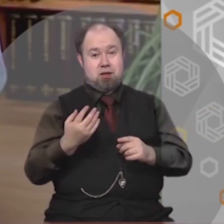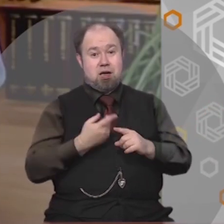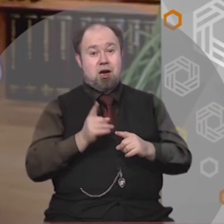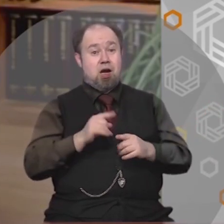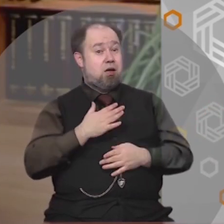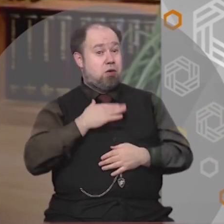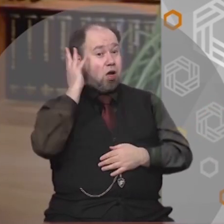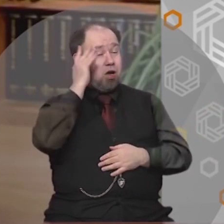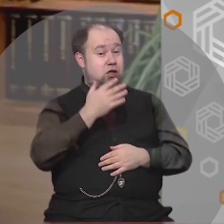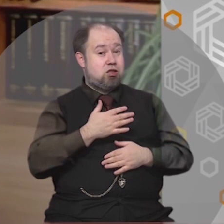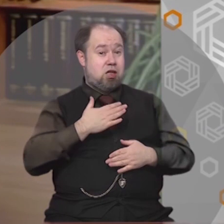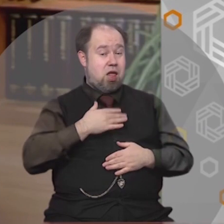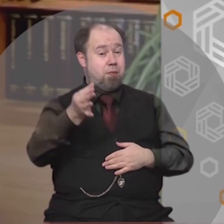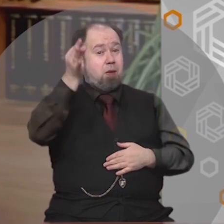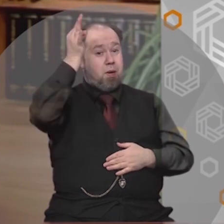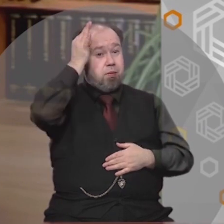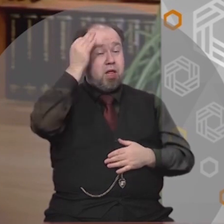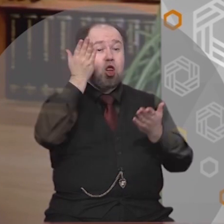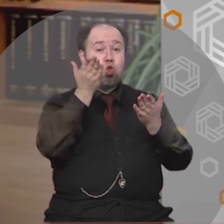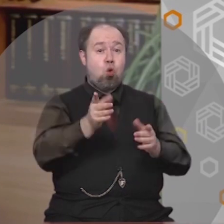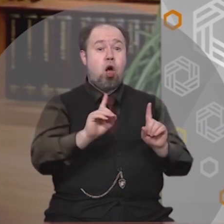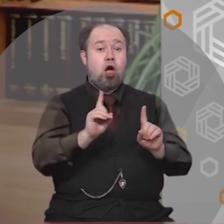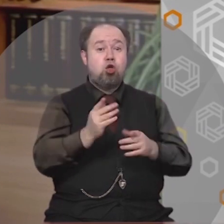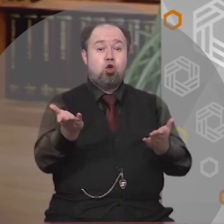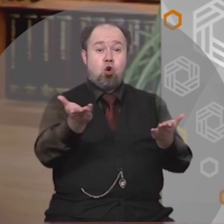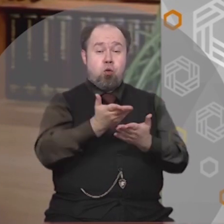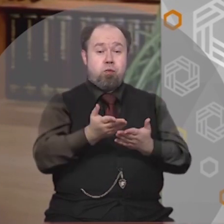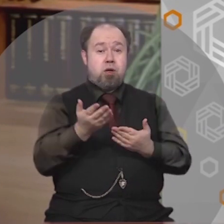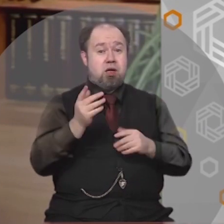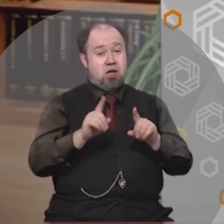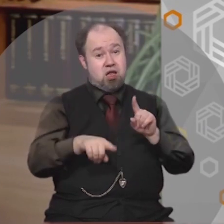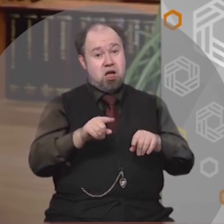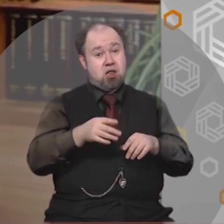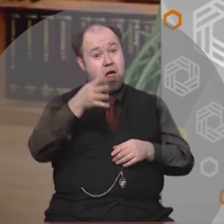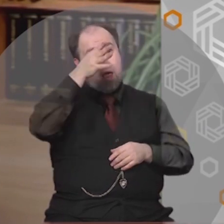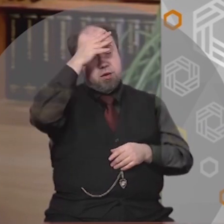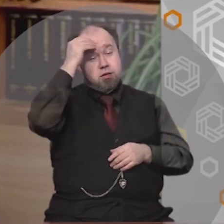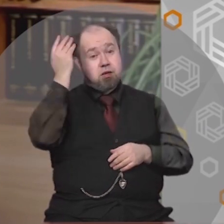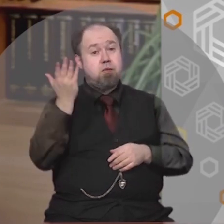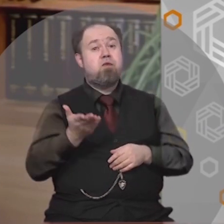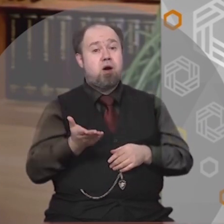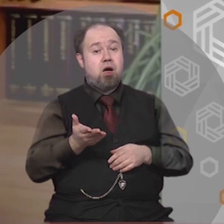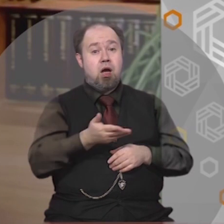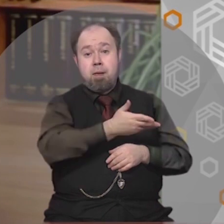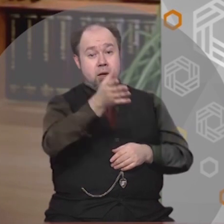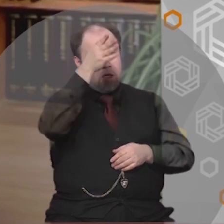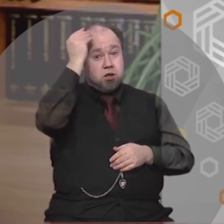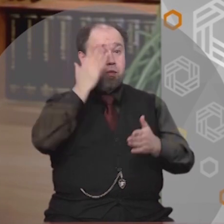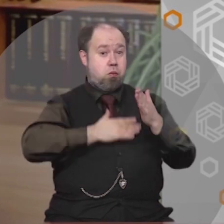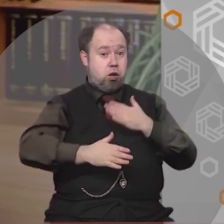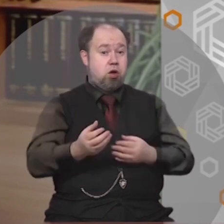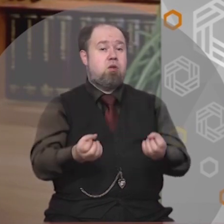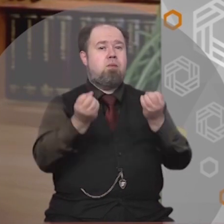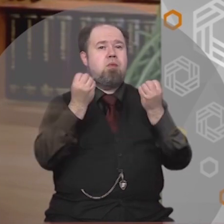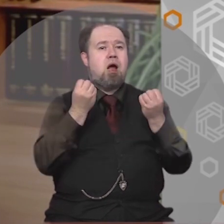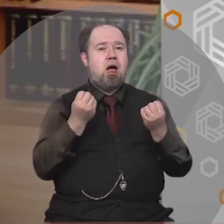И она, мне кажется, должна нам напомнить то, о чем мы иногда забываем. Мы забываем